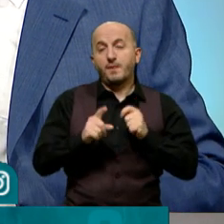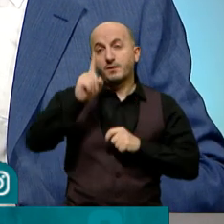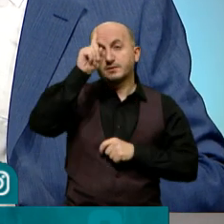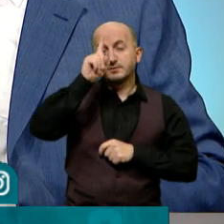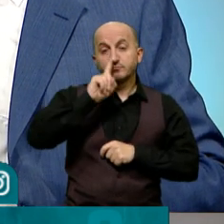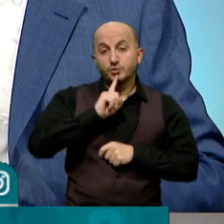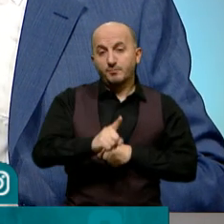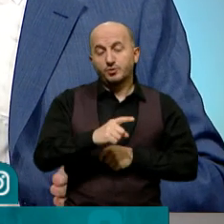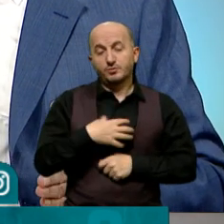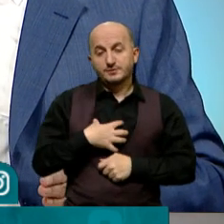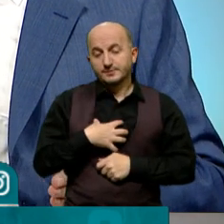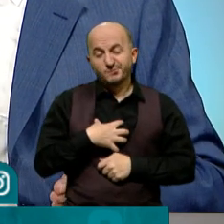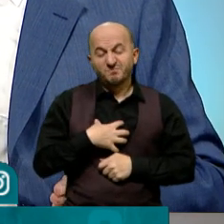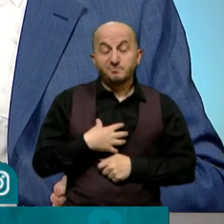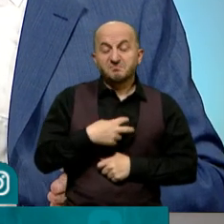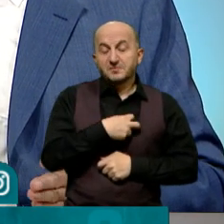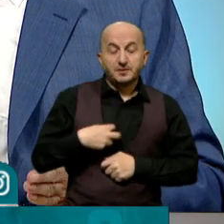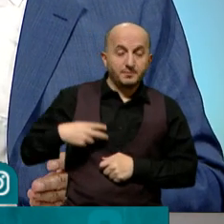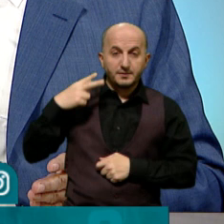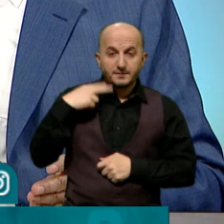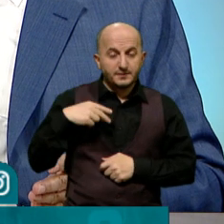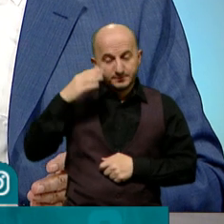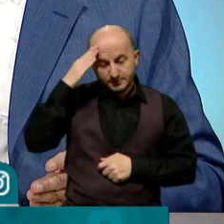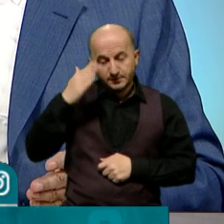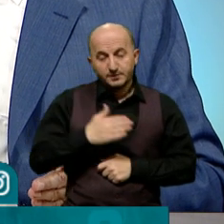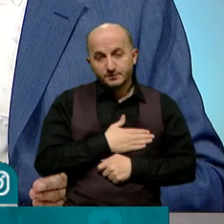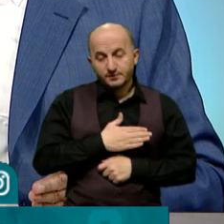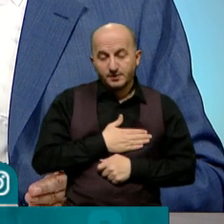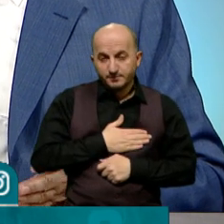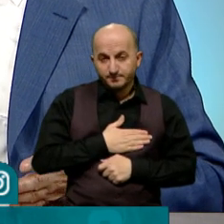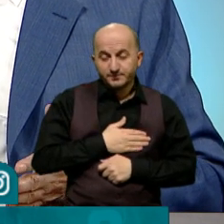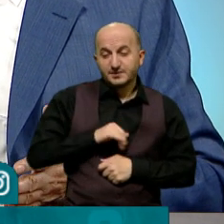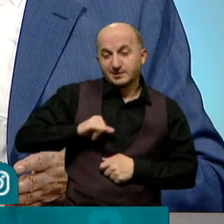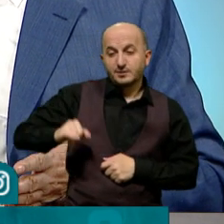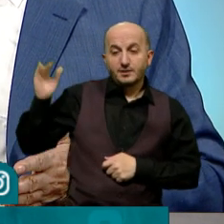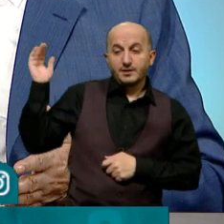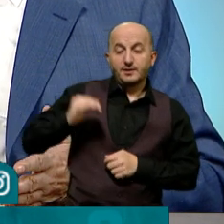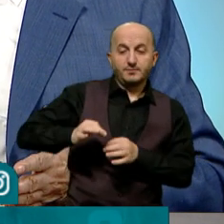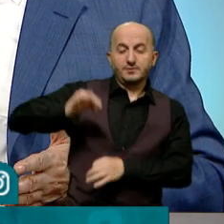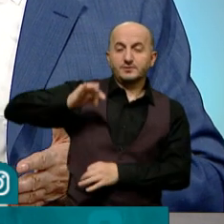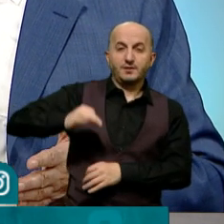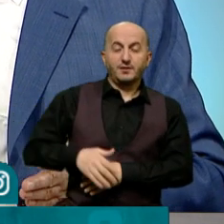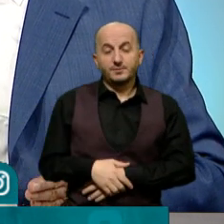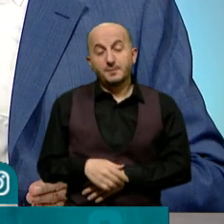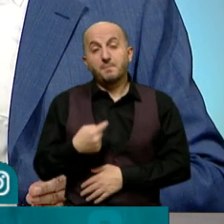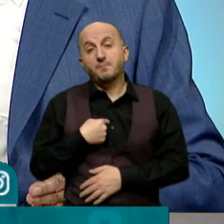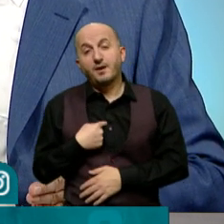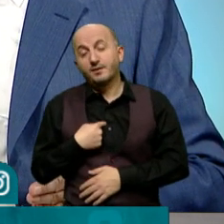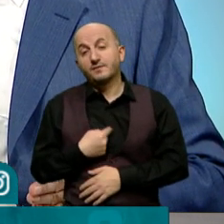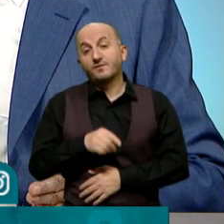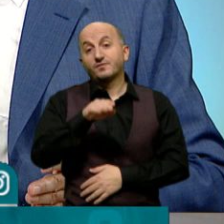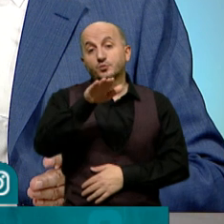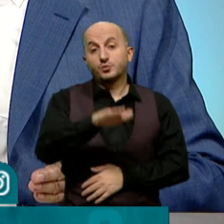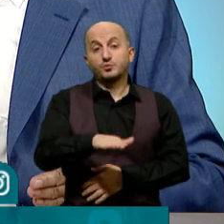emrediyor. Yani Hazreti Peygamber'in bizzat yanına gelen bir sahabi, ben falan